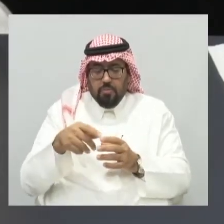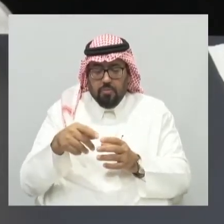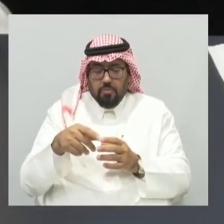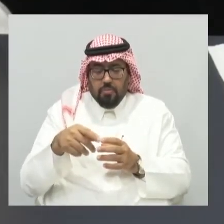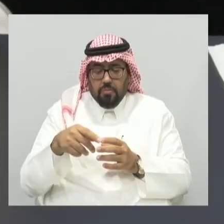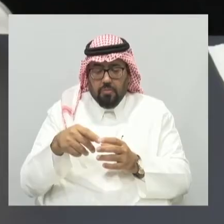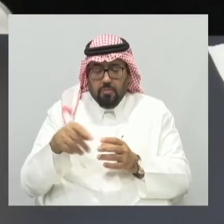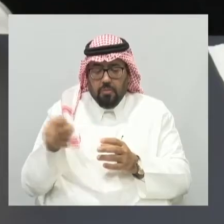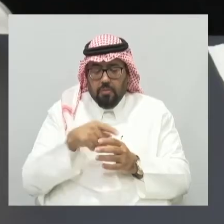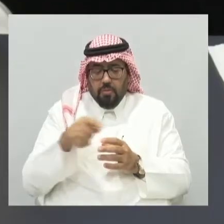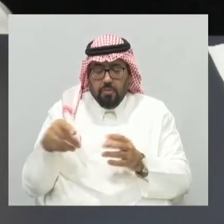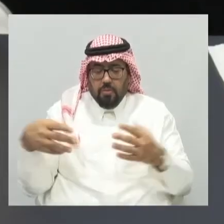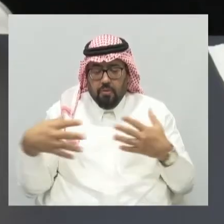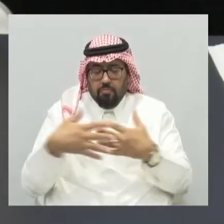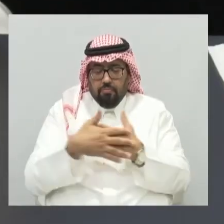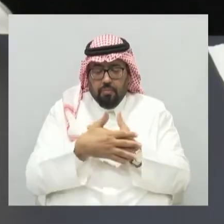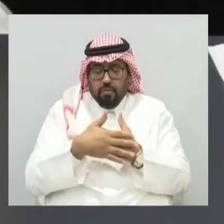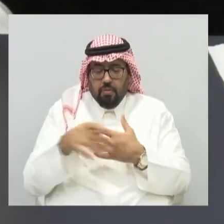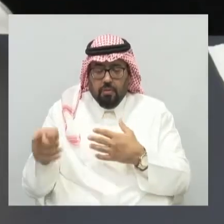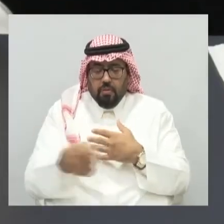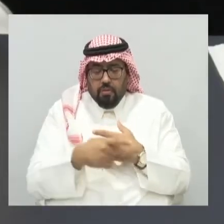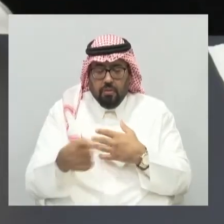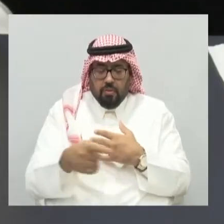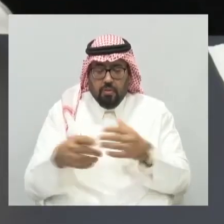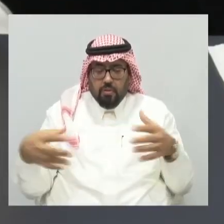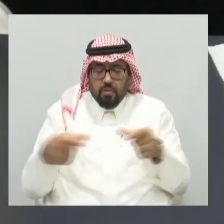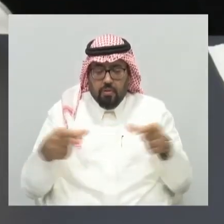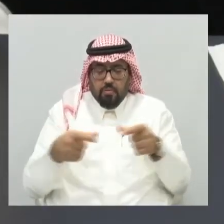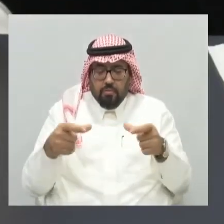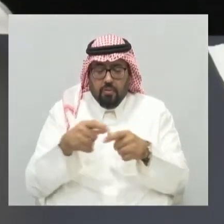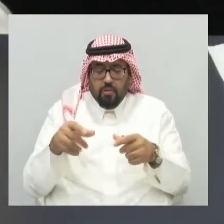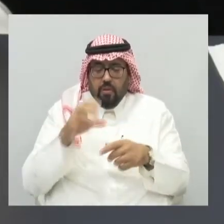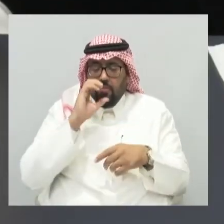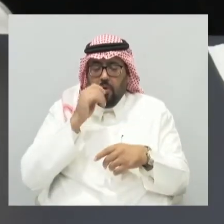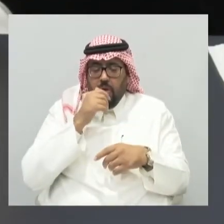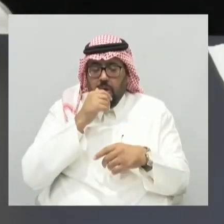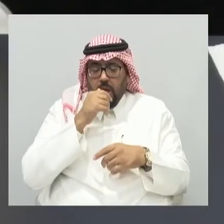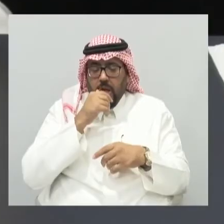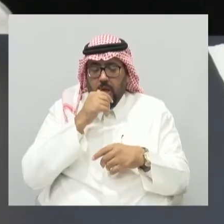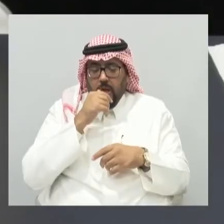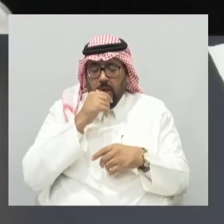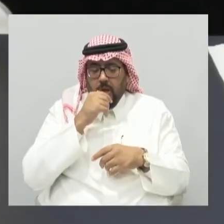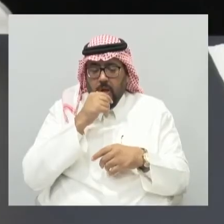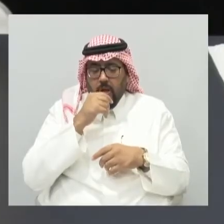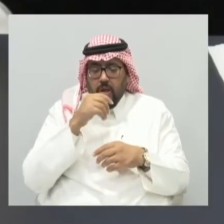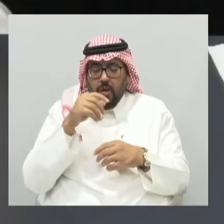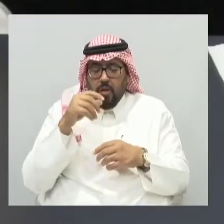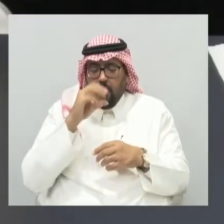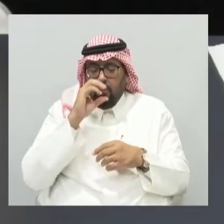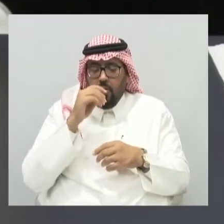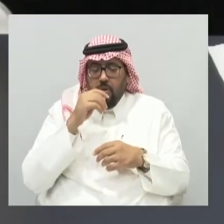تزيين بدا يتغير الان شايفين المويه الملونه